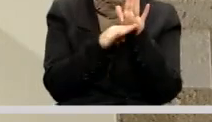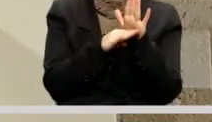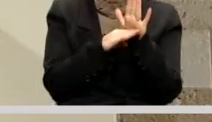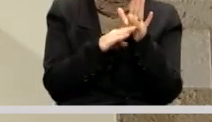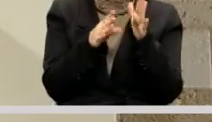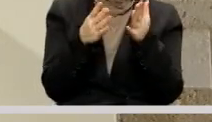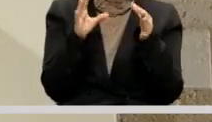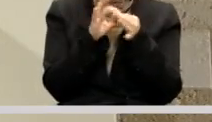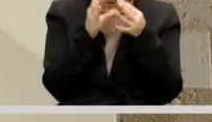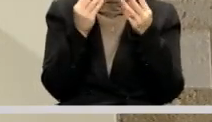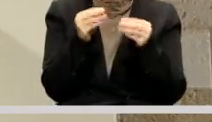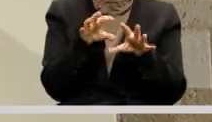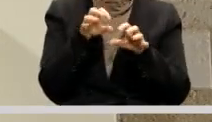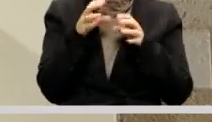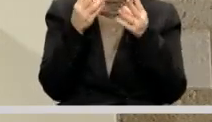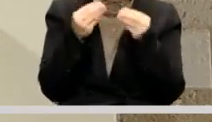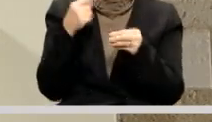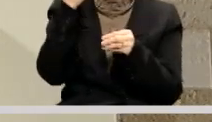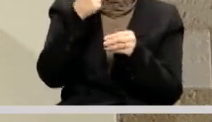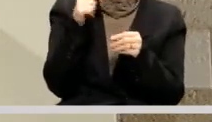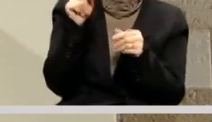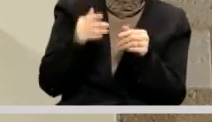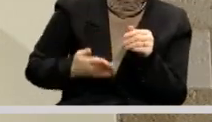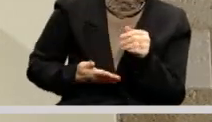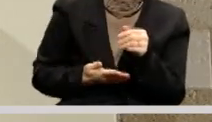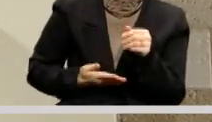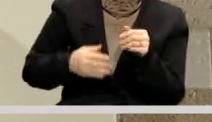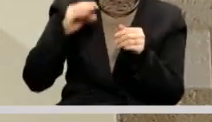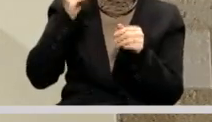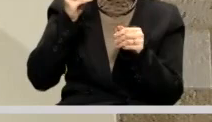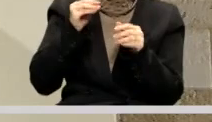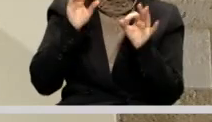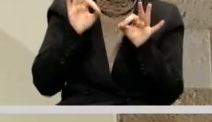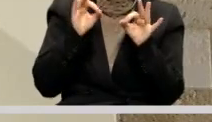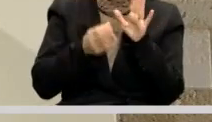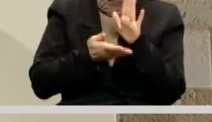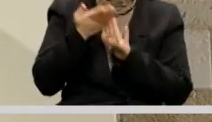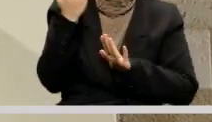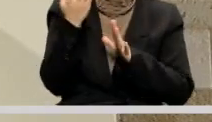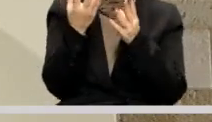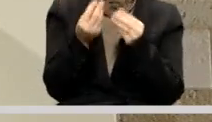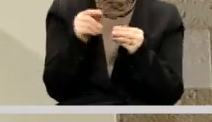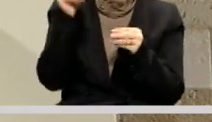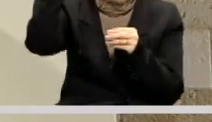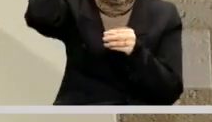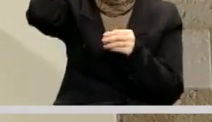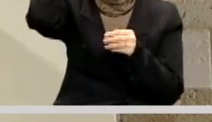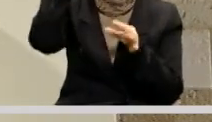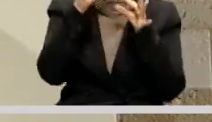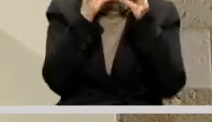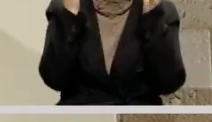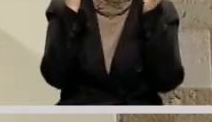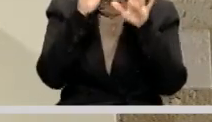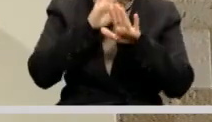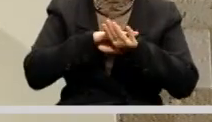veriyor. Dolayısıyla bu açlık hormonlarının sürekli yüksek olması gün içerisinde yine beyni mutlu edecek, vücudumuzu belki uyandıracak